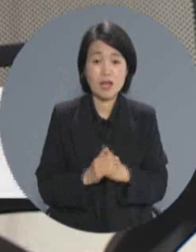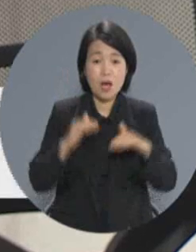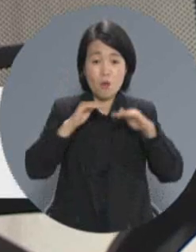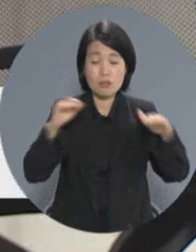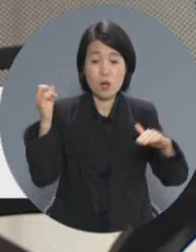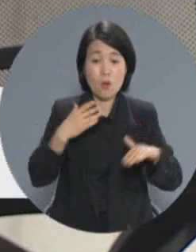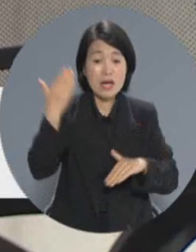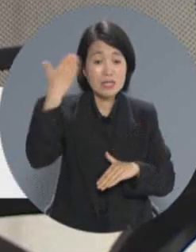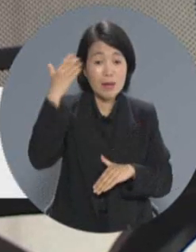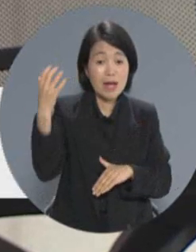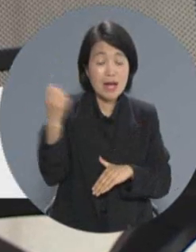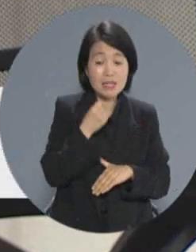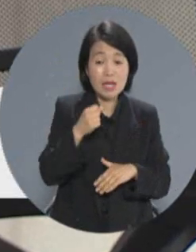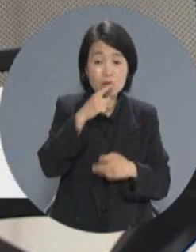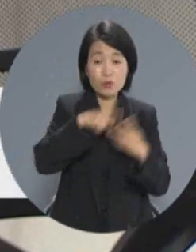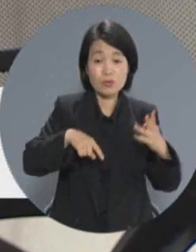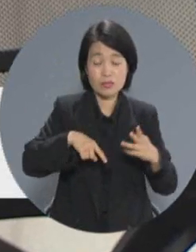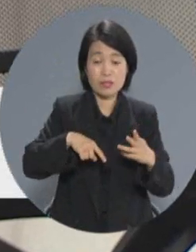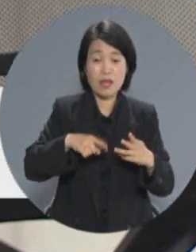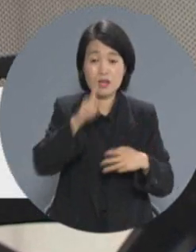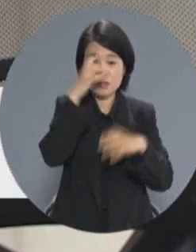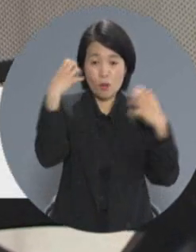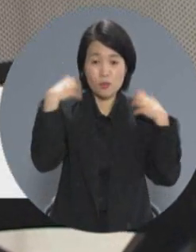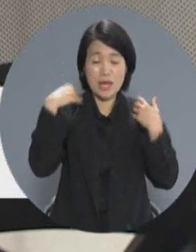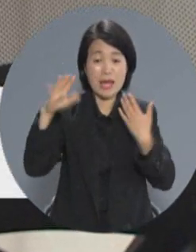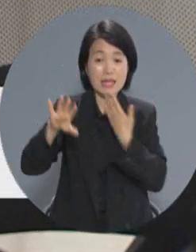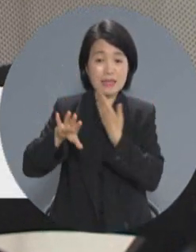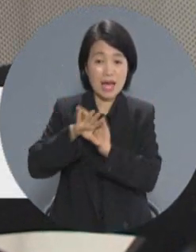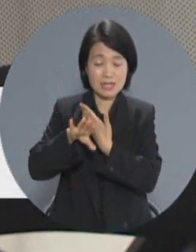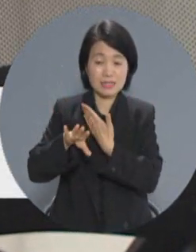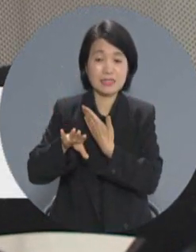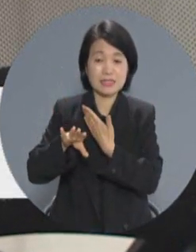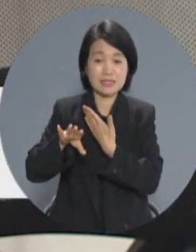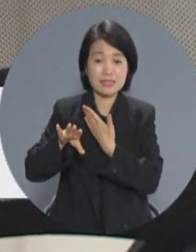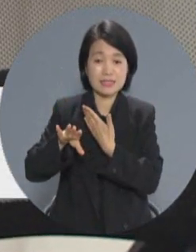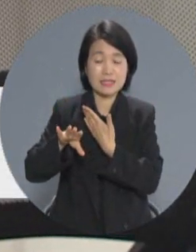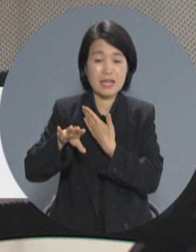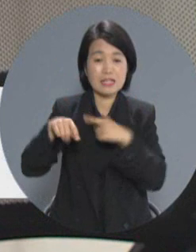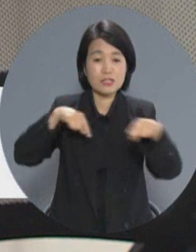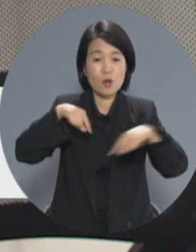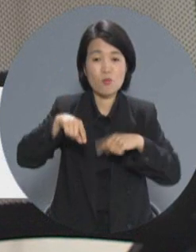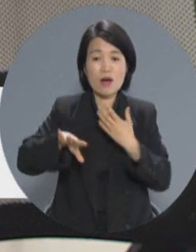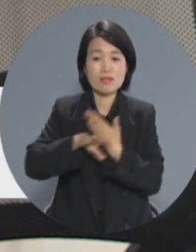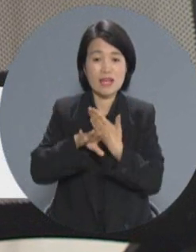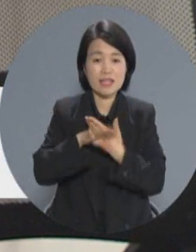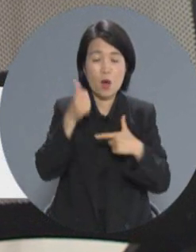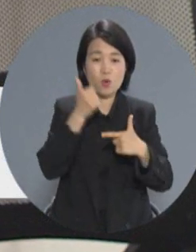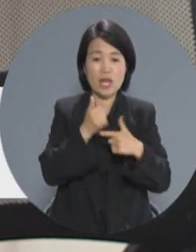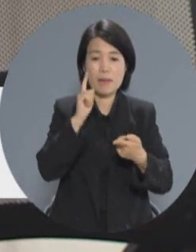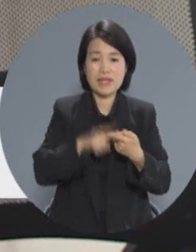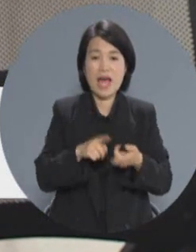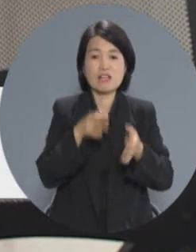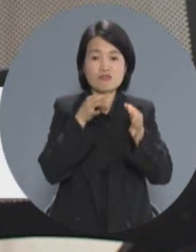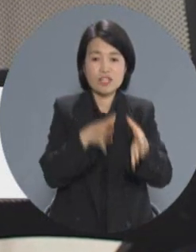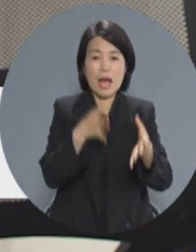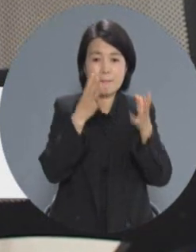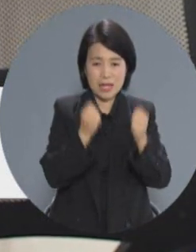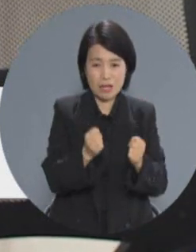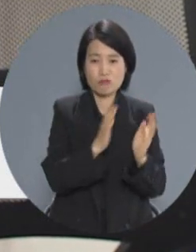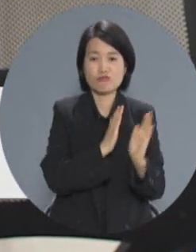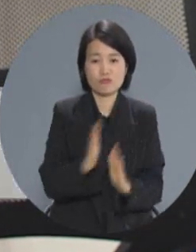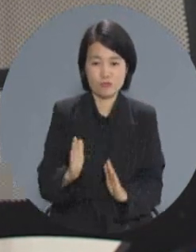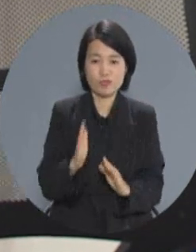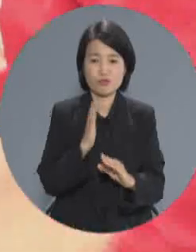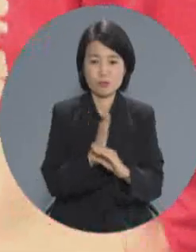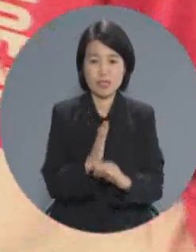한 윤석열 정부는 과거의 다른 보수 정부와 다르게 이번에 호남에 대한 투자를 많이 하려고 준비를